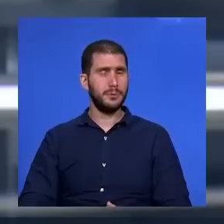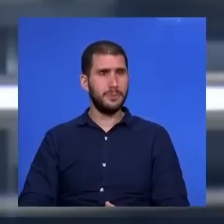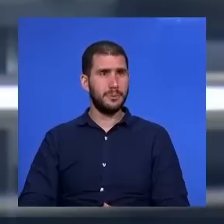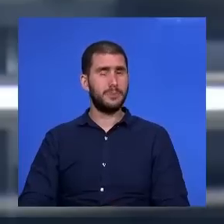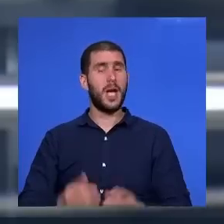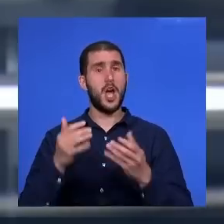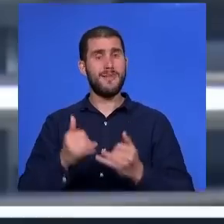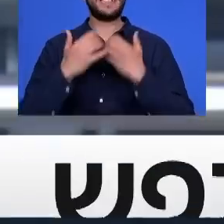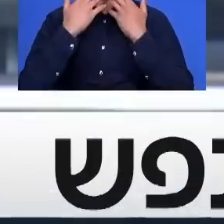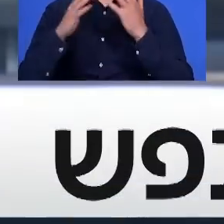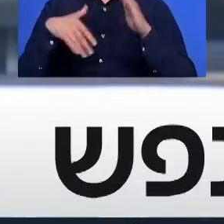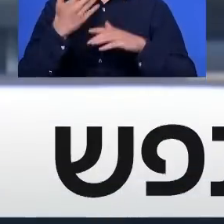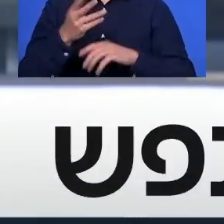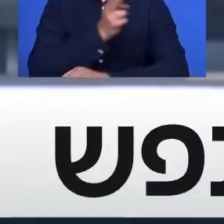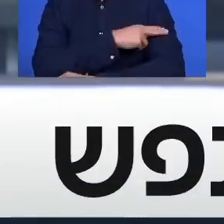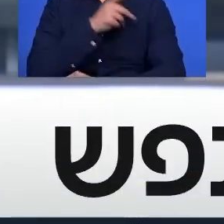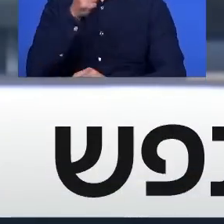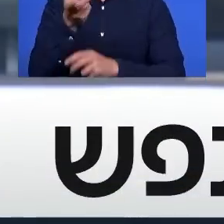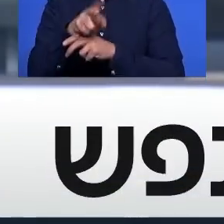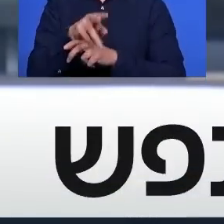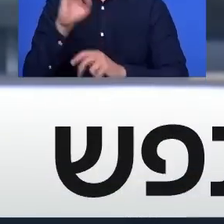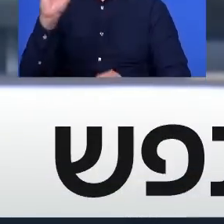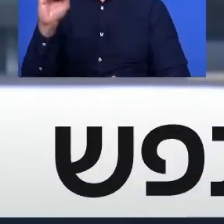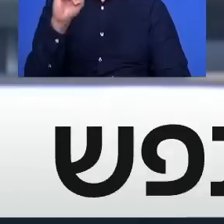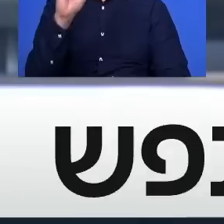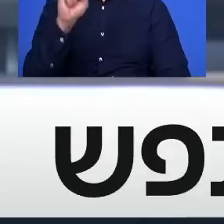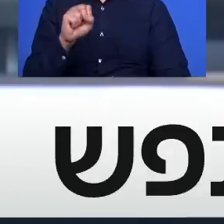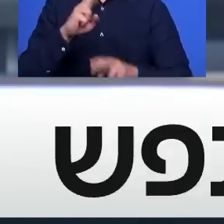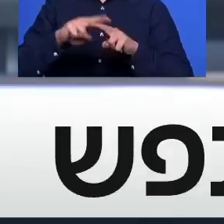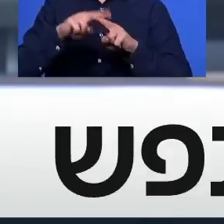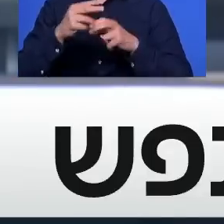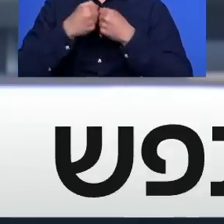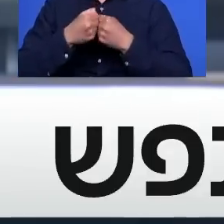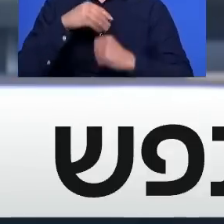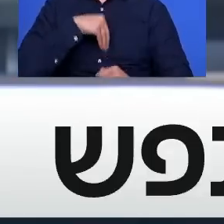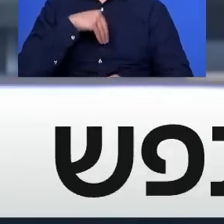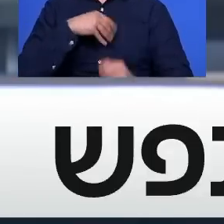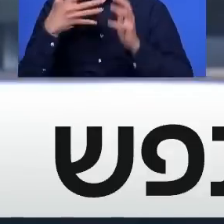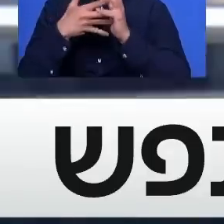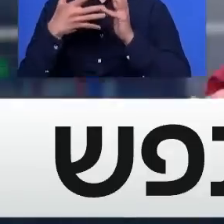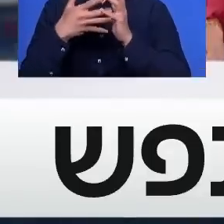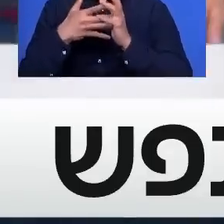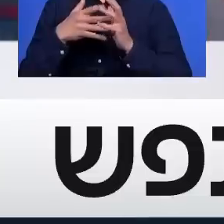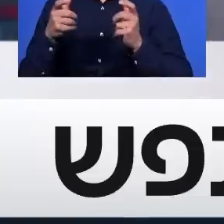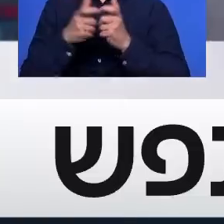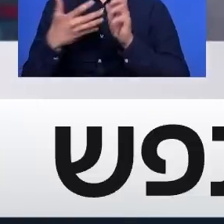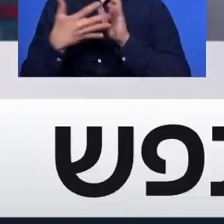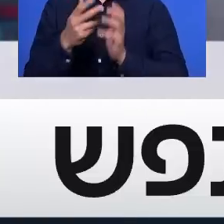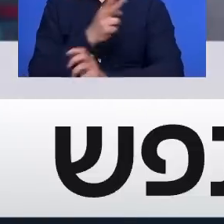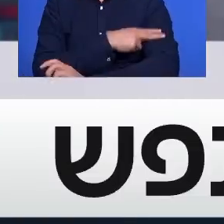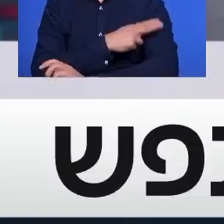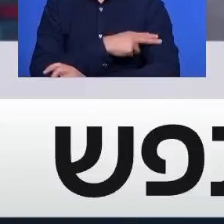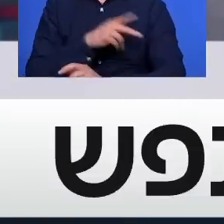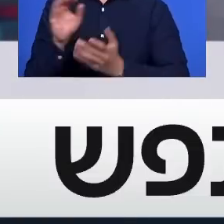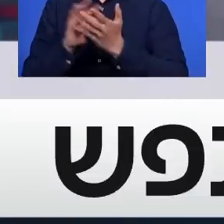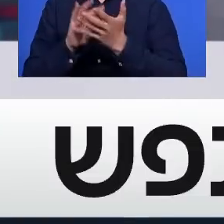עכשיו לסיפור הזה, השוטרים שירו למוות במיכאל חסן מנתניה, מתמודד נפש, נחקרו היום במח"ש. משה שטיינמץ, כתבנו לענייני